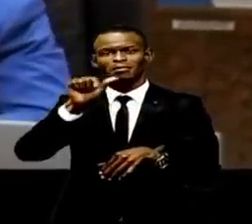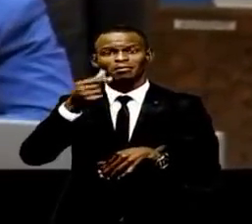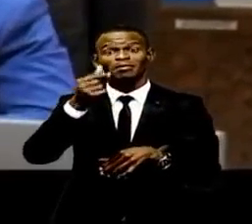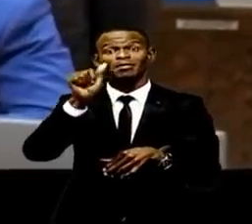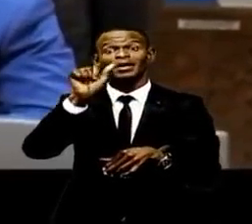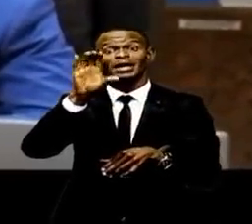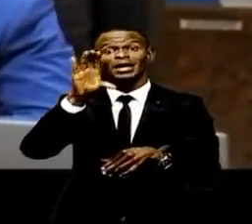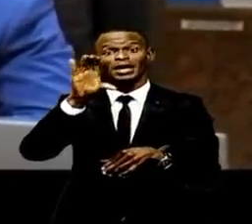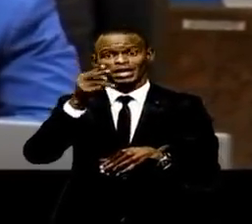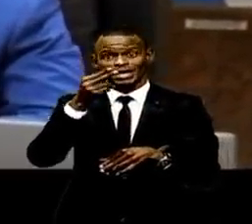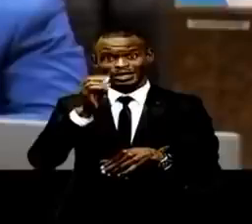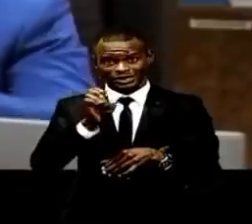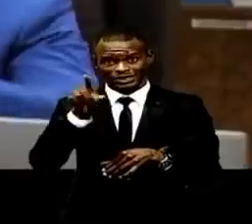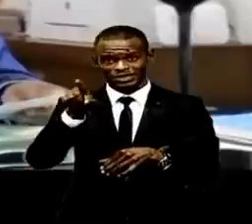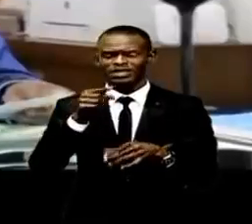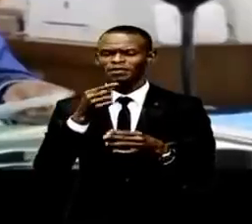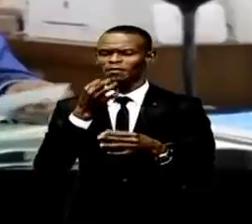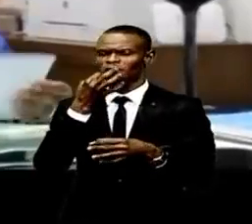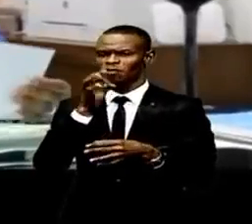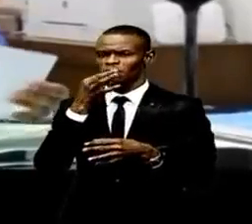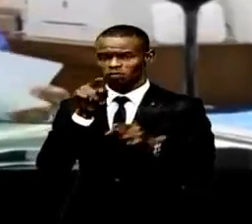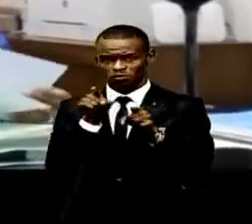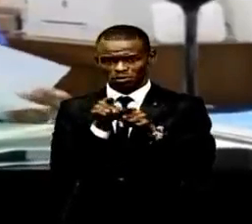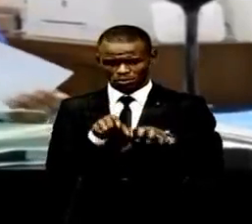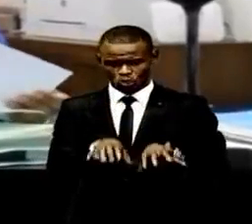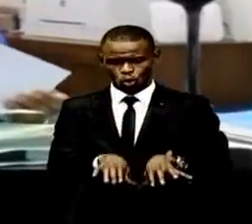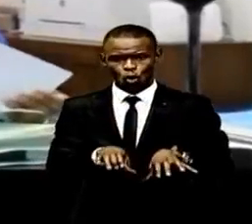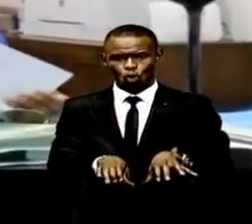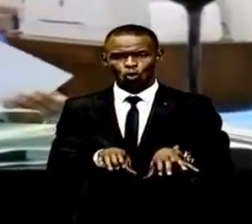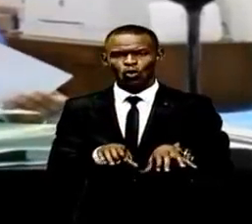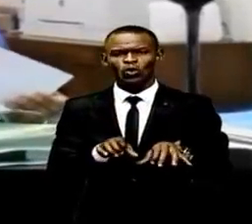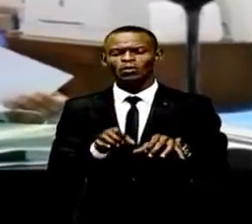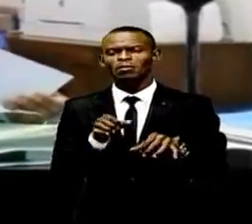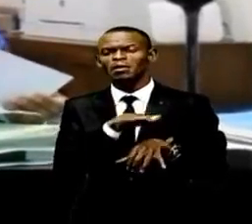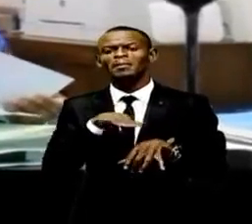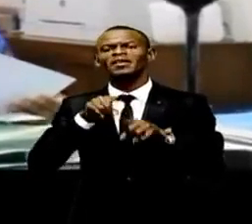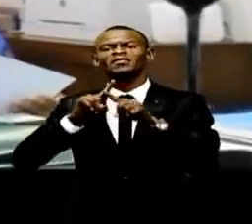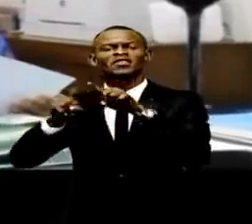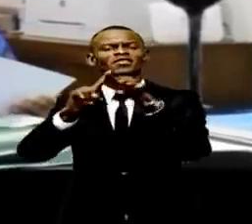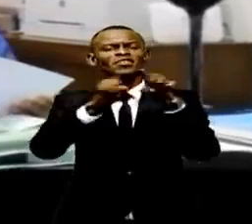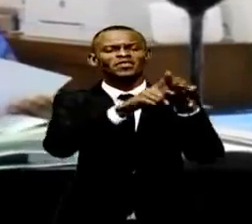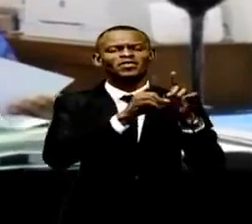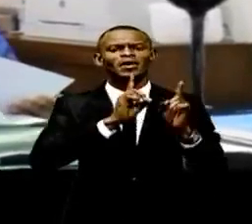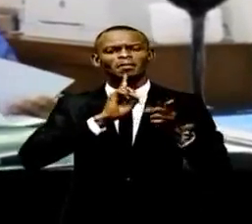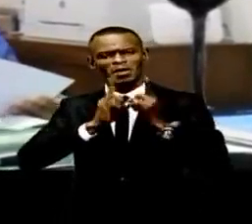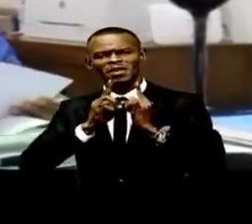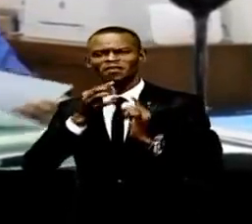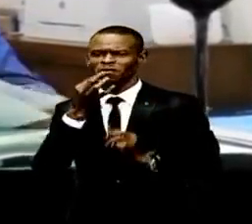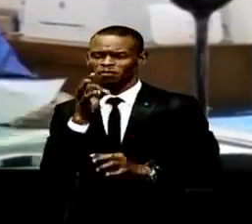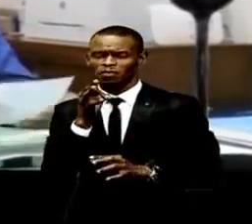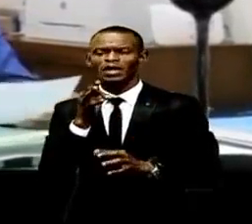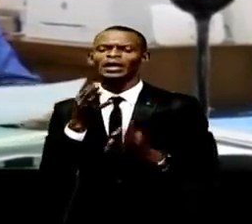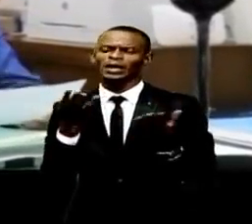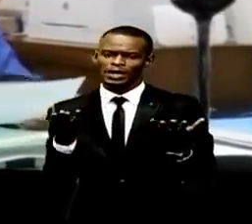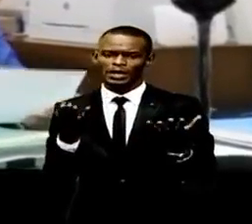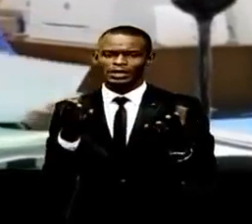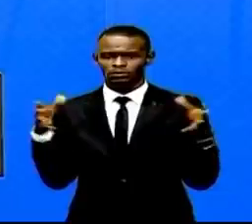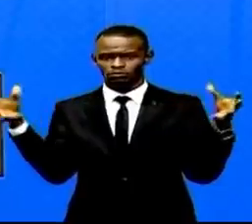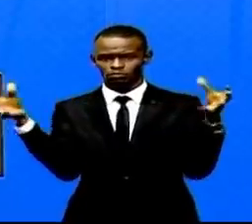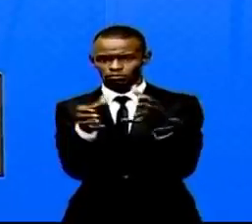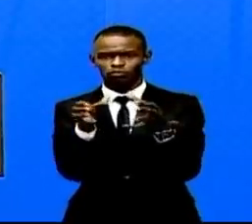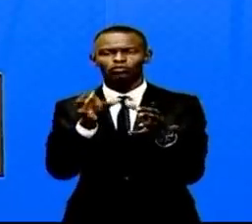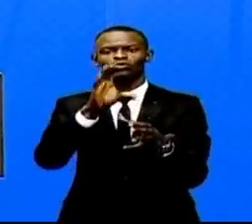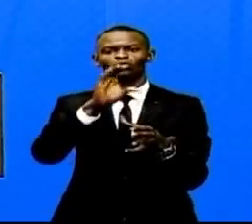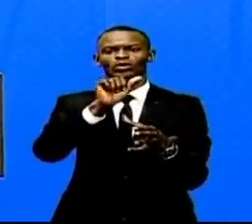scientifique, CAMES joue concomitamment le rôle d'agence d'assurance qualité externe pour la crédibilisation de nos niveaux de